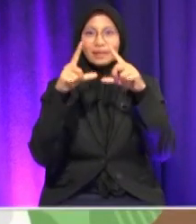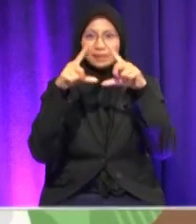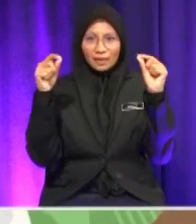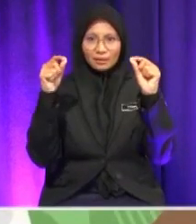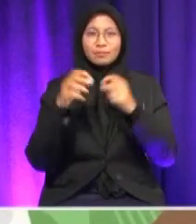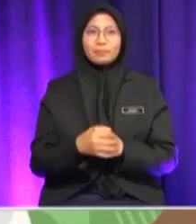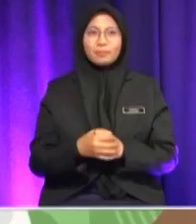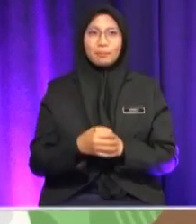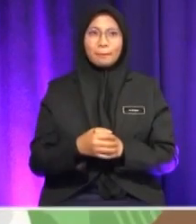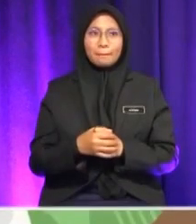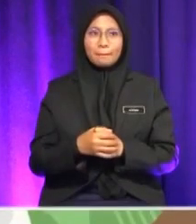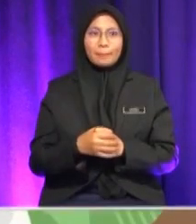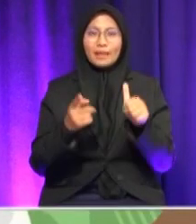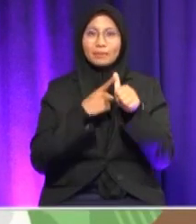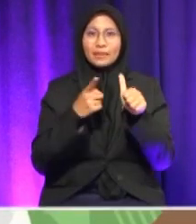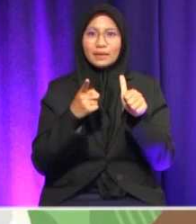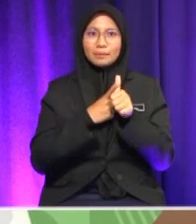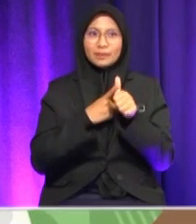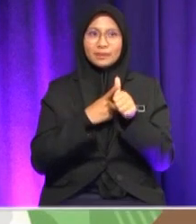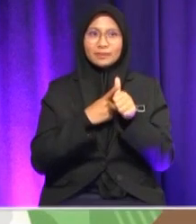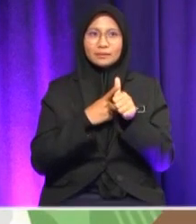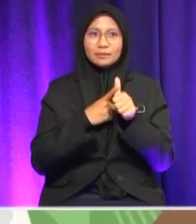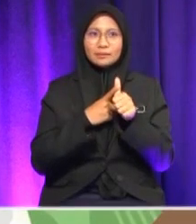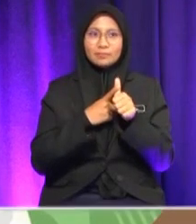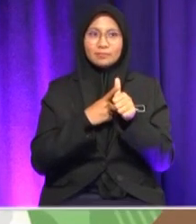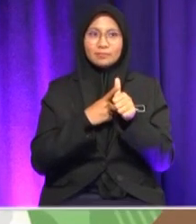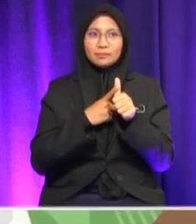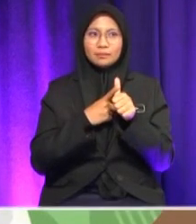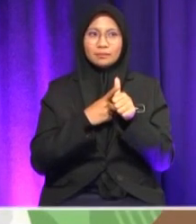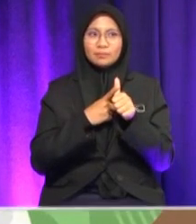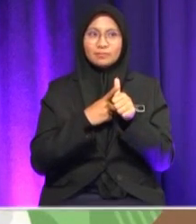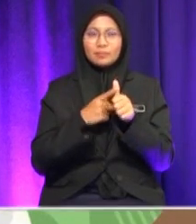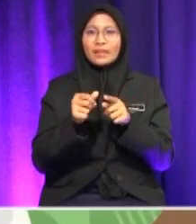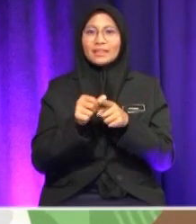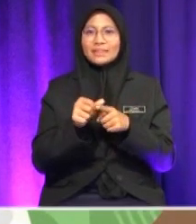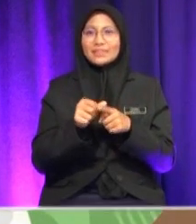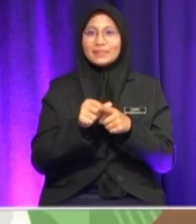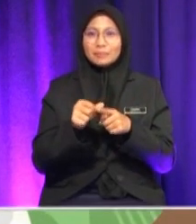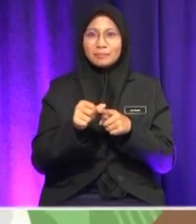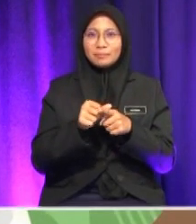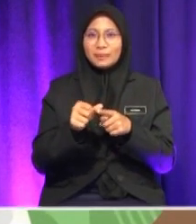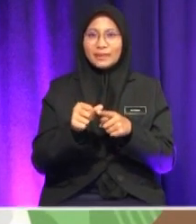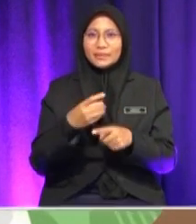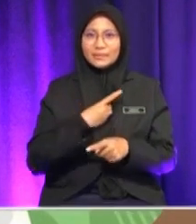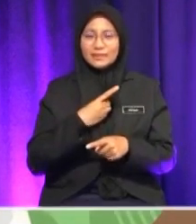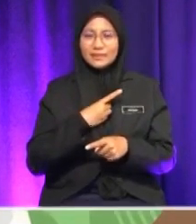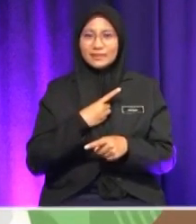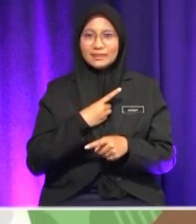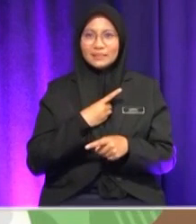Okey, yang pertama, kita lihat kepada seterusnya pula kita perlu mendisiplinkan diri kita ketika